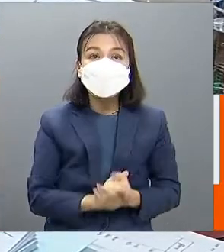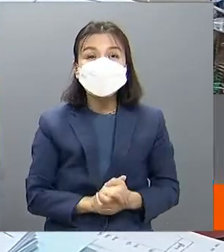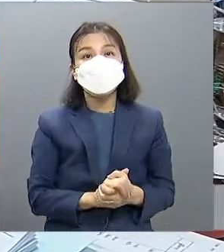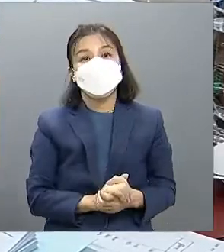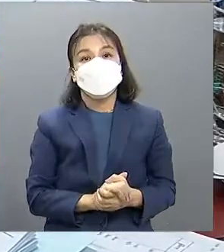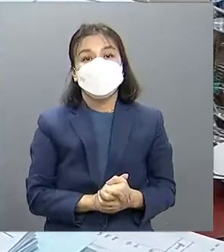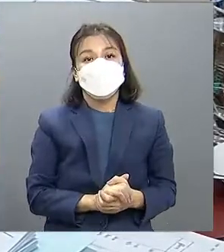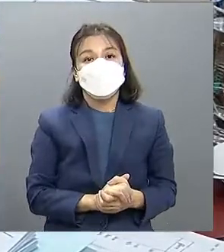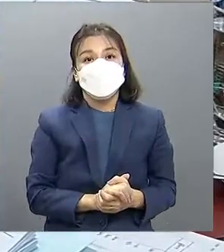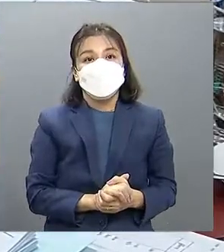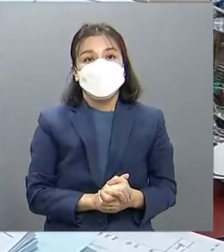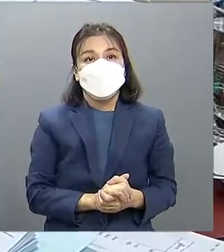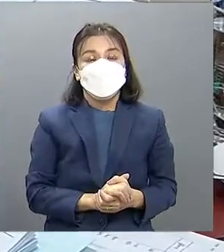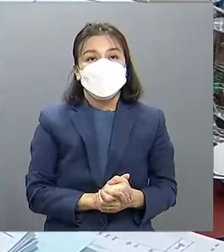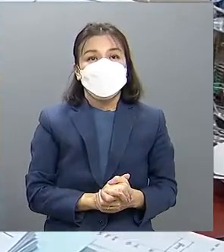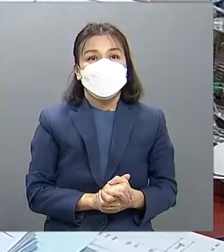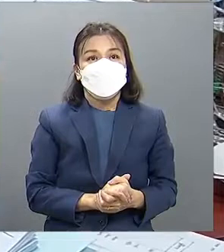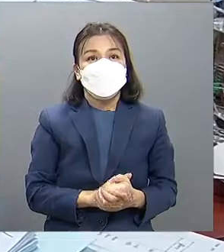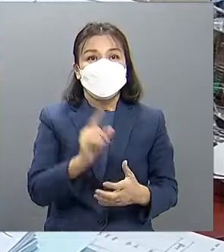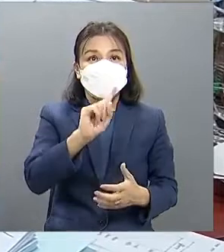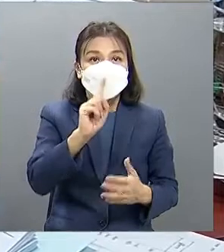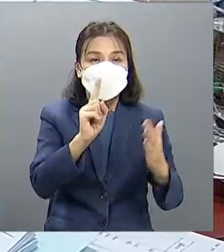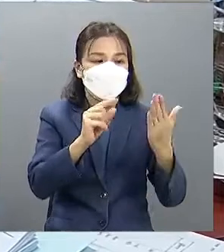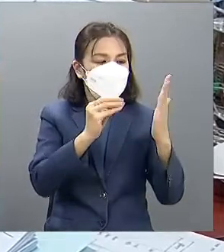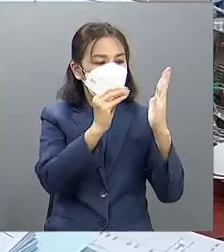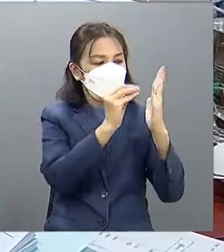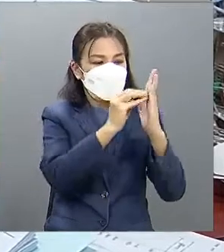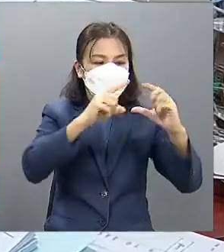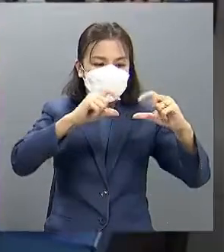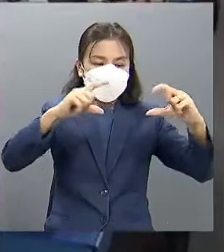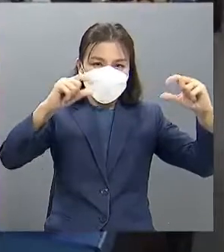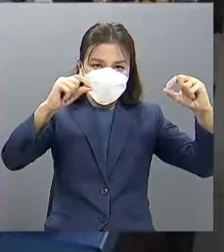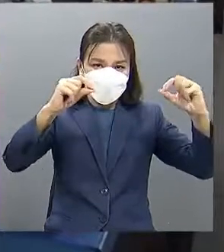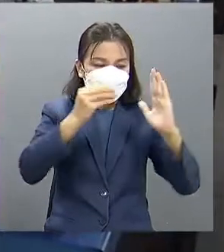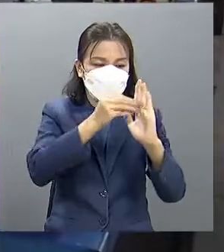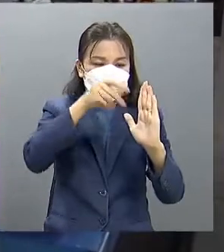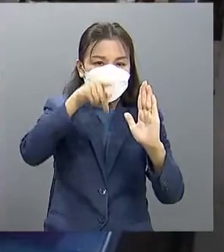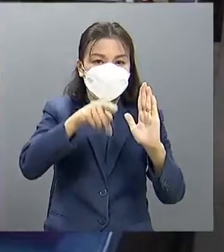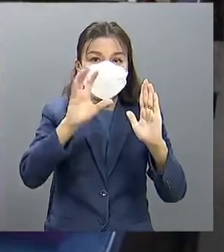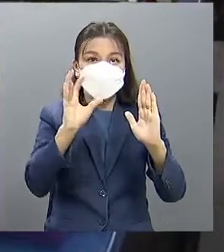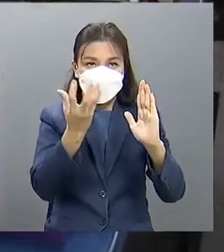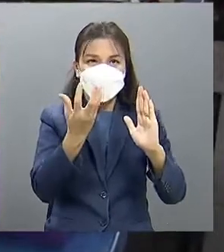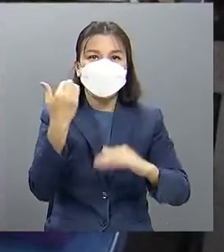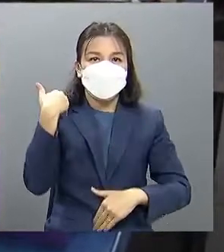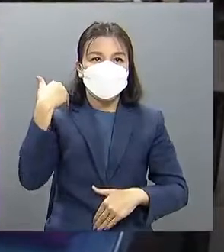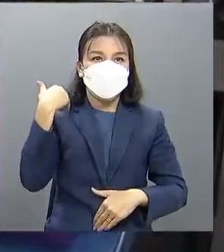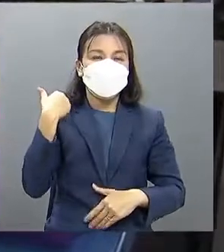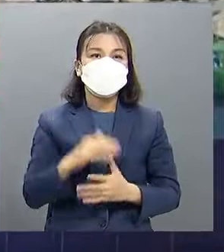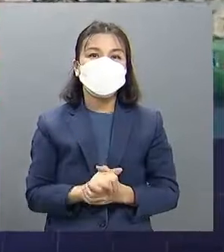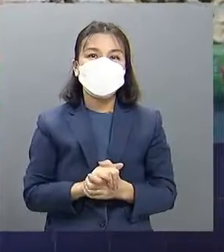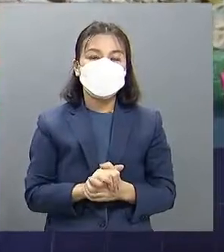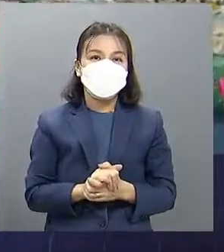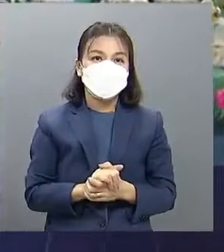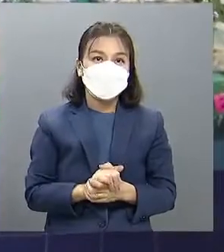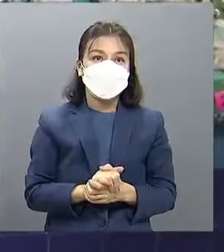ก็จะมีบางจังหวัดนะครับเพชรบูรณ์นะครับเพชรบูรณ์พิษณุโลกครับครับ สำหรับพื้นที่ที่ทางเจ้าหน้า